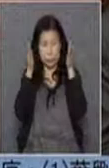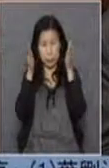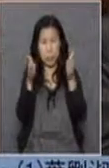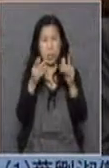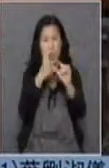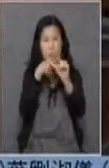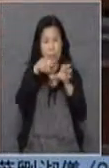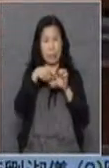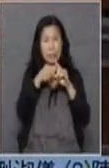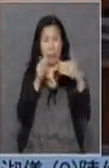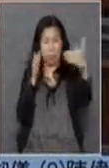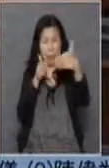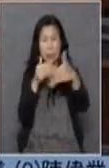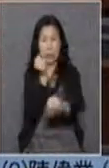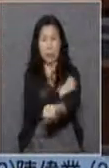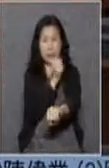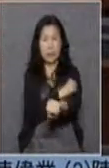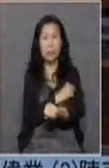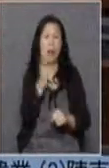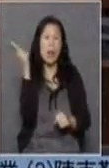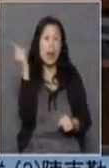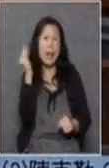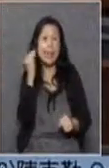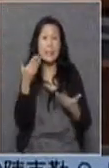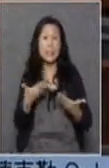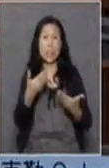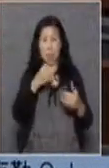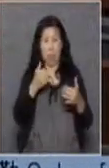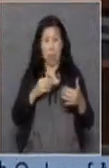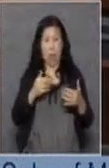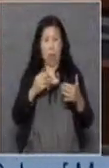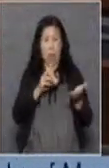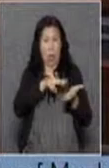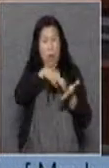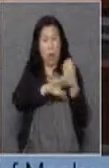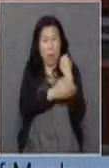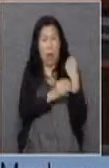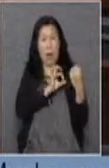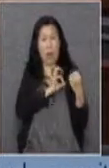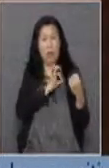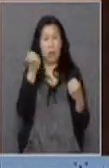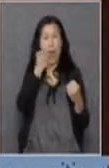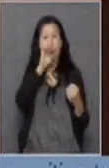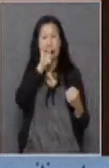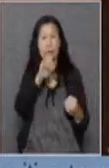人士面对的困难，听到我们今日议会所提出很强烈的声音。多谢主席。